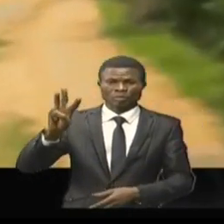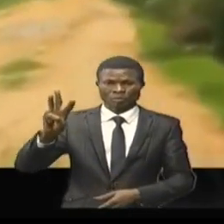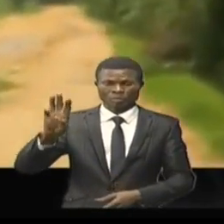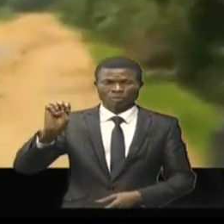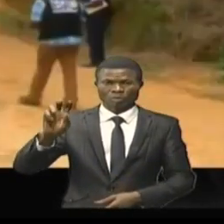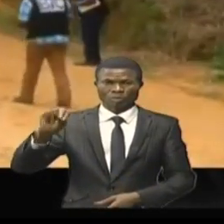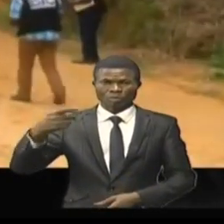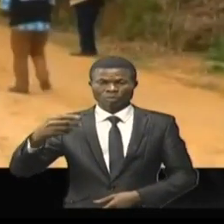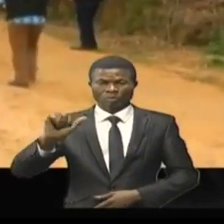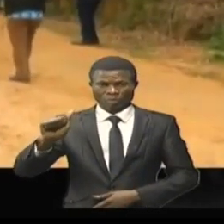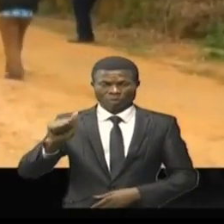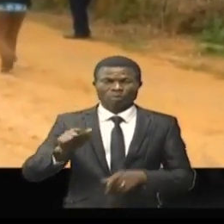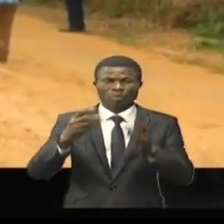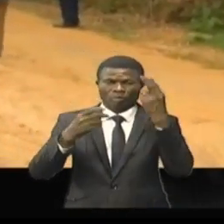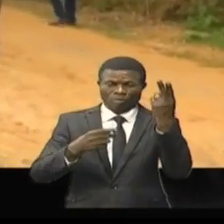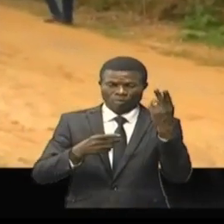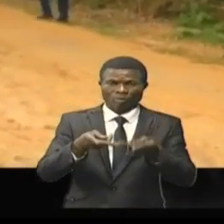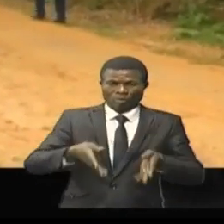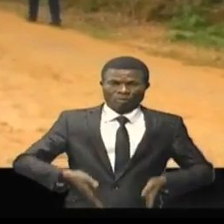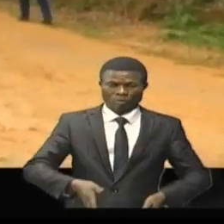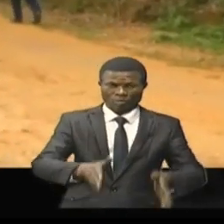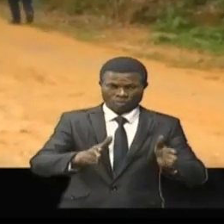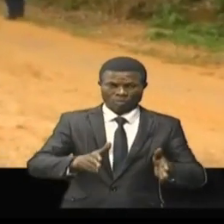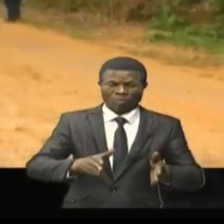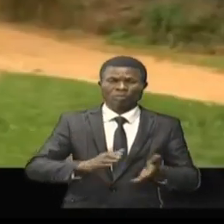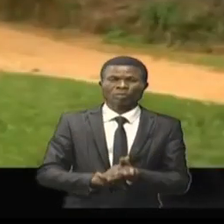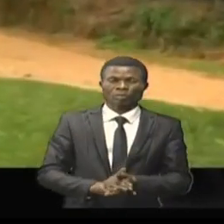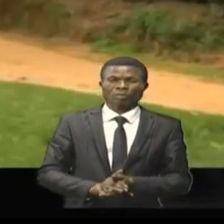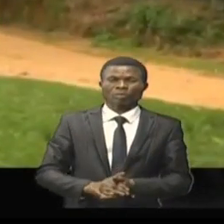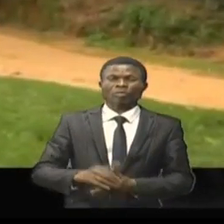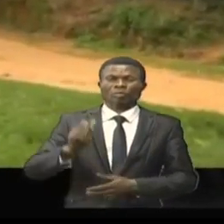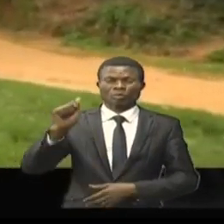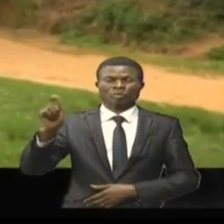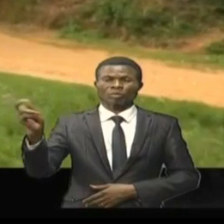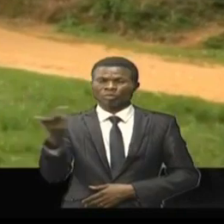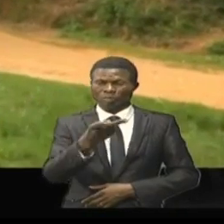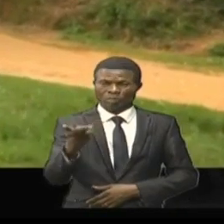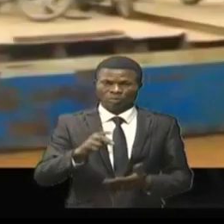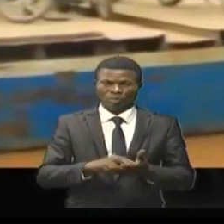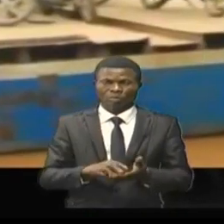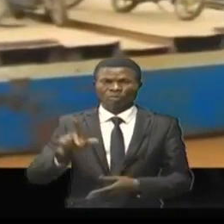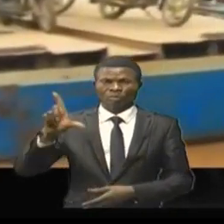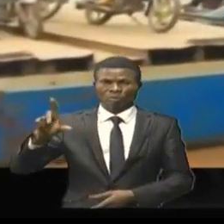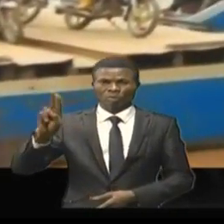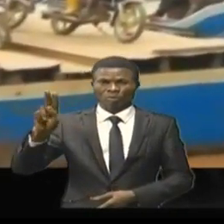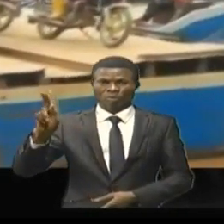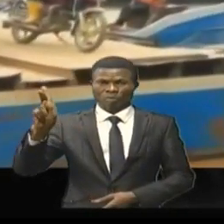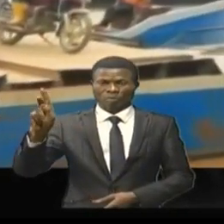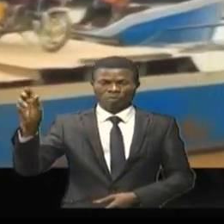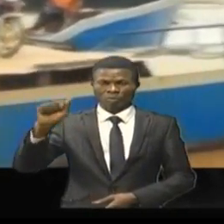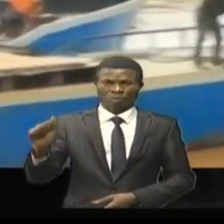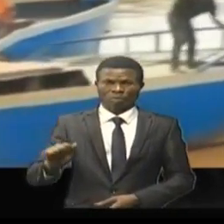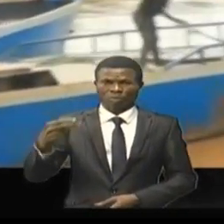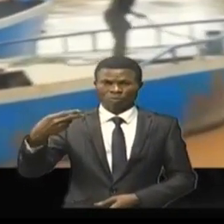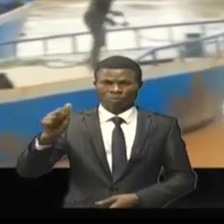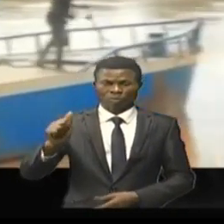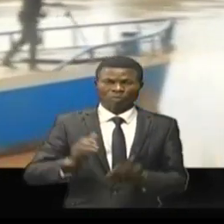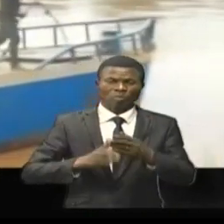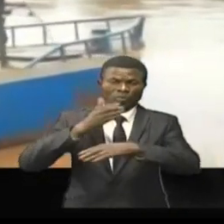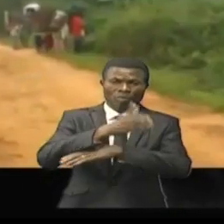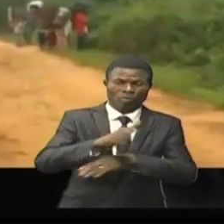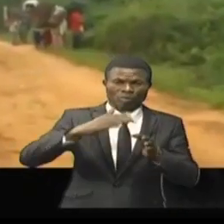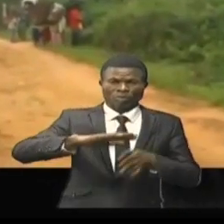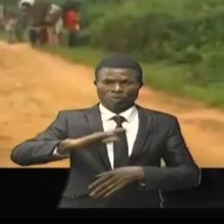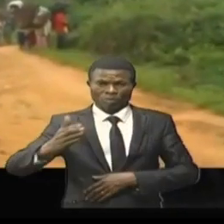dont la chefferie de Wamuzimu à Kitutu, notamment l'axe Kitutu-Kakemi Lougouchou à 20 km en traversant la rivière Elila et